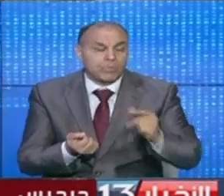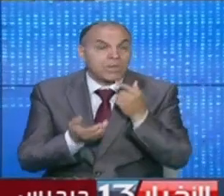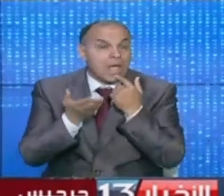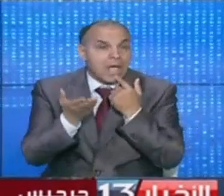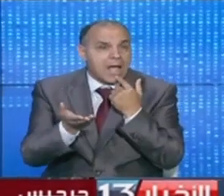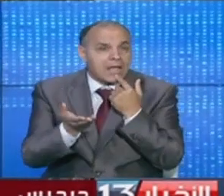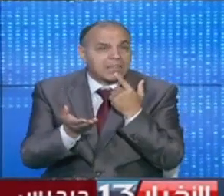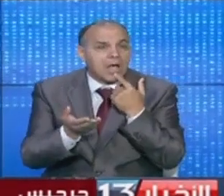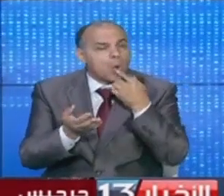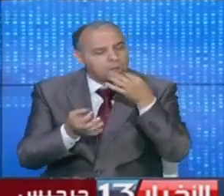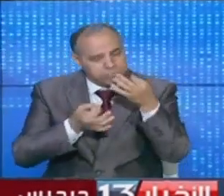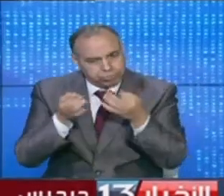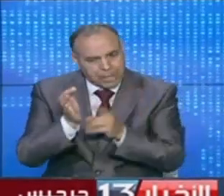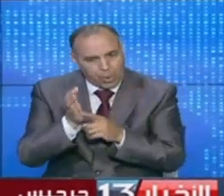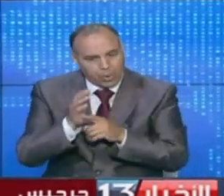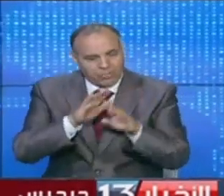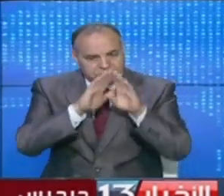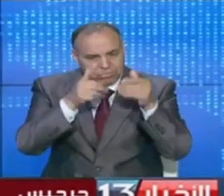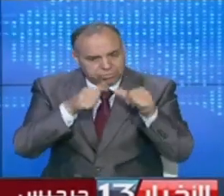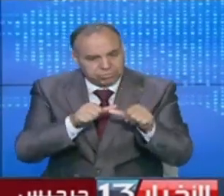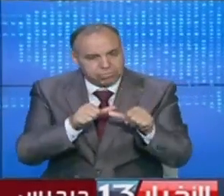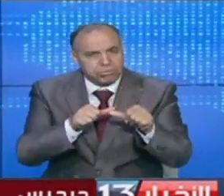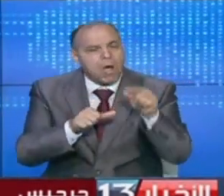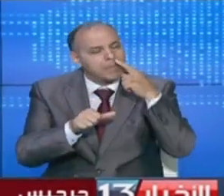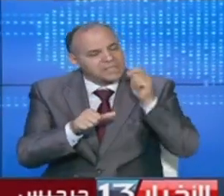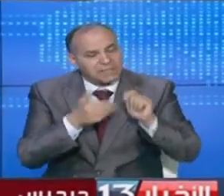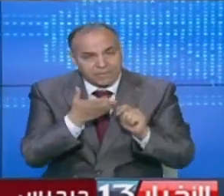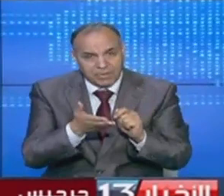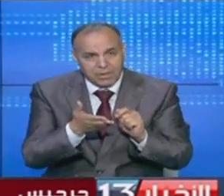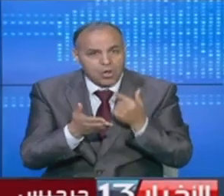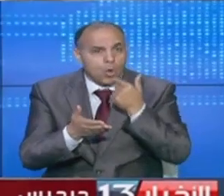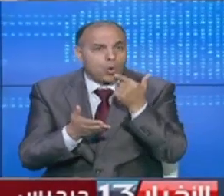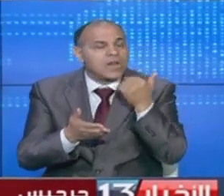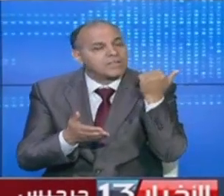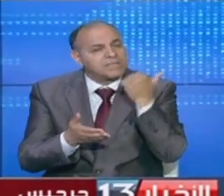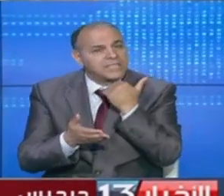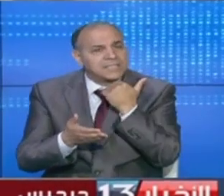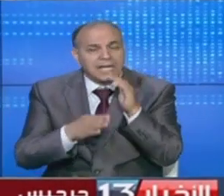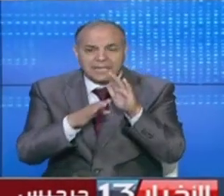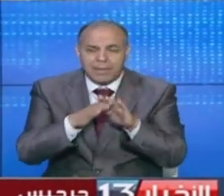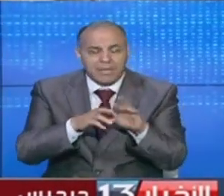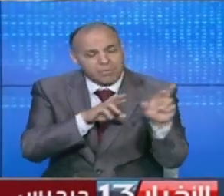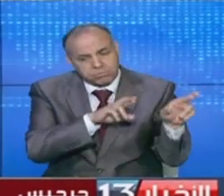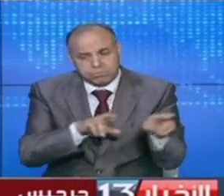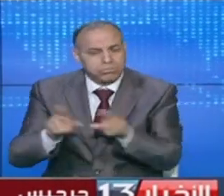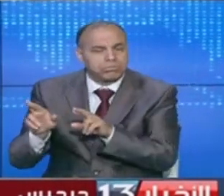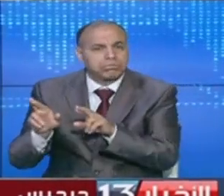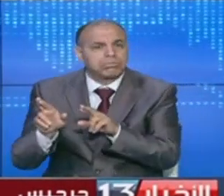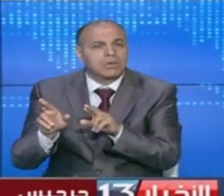وتقيدهم باجراءات الحجر الذاتيه الوجوبيه يظل الاسراع بتامين مغادرتهما